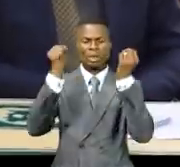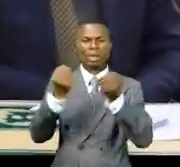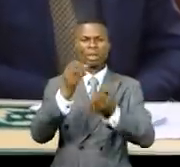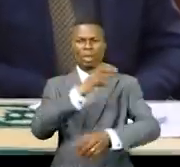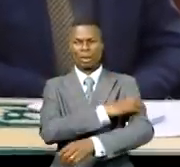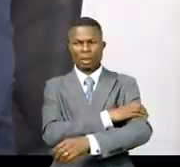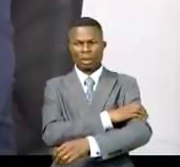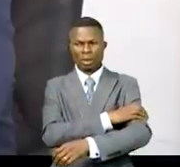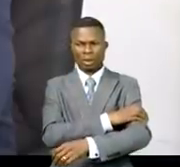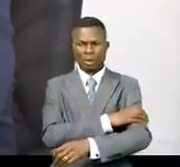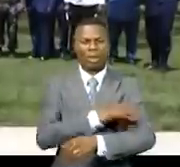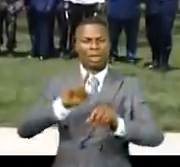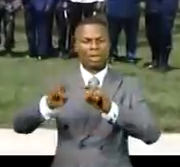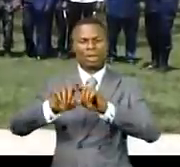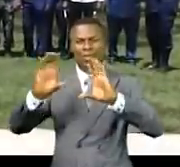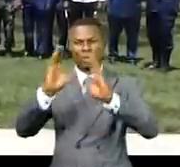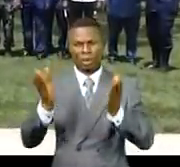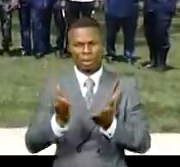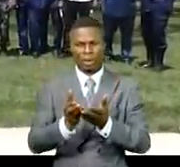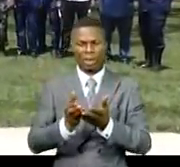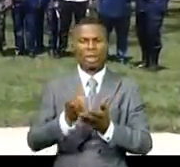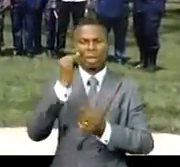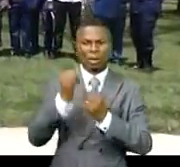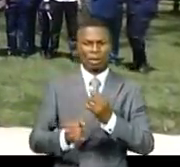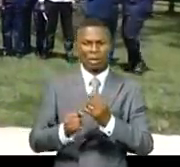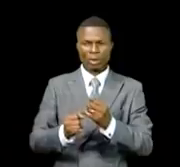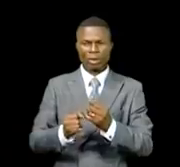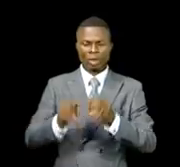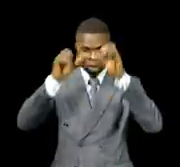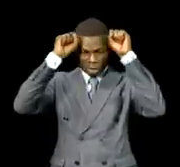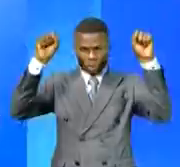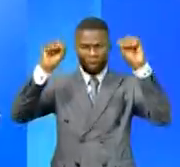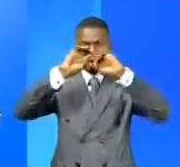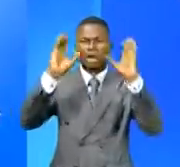le barrage intercommunautaire, pour chuter au président des communautés.